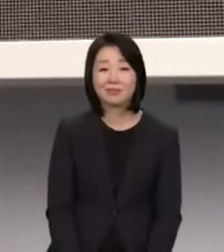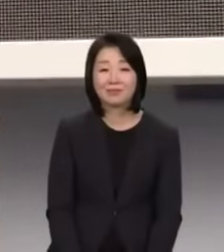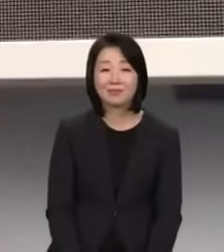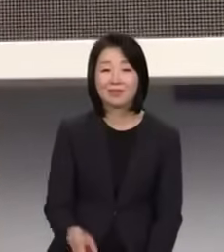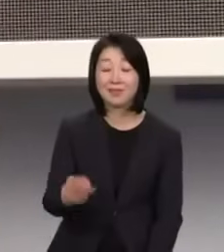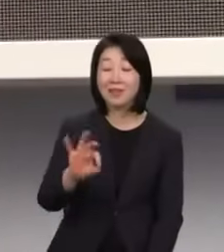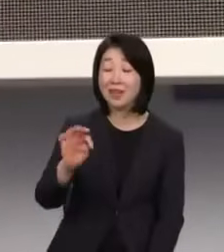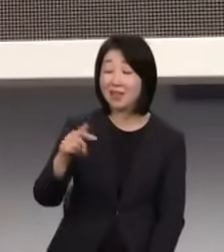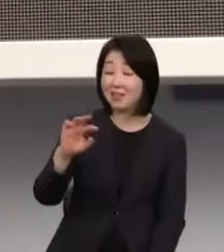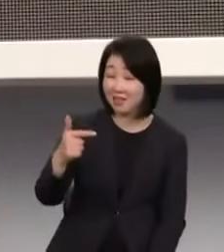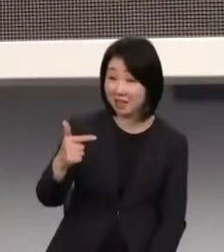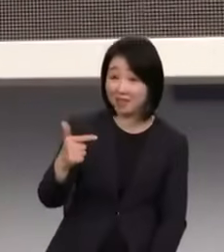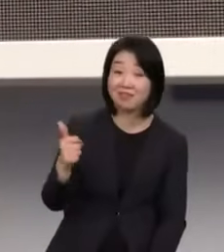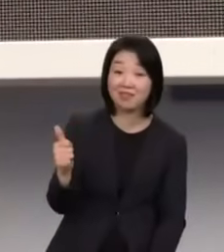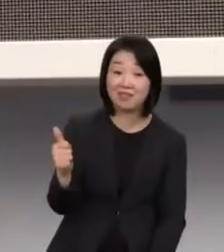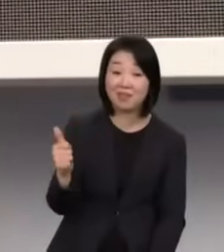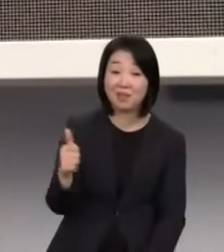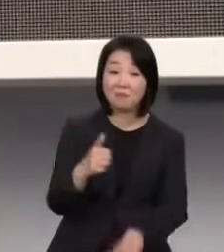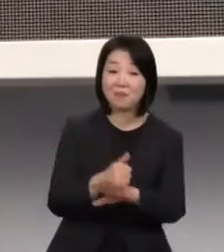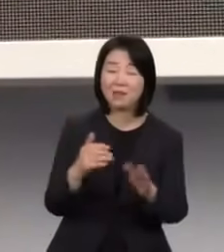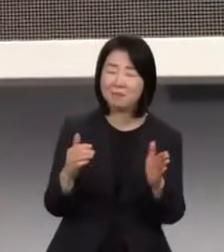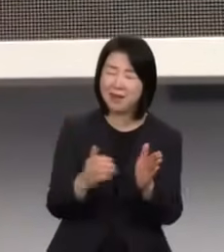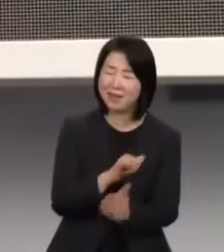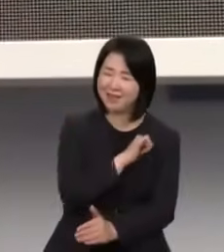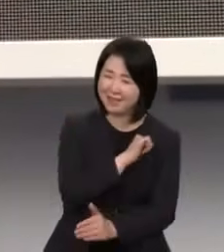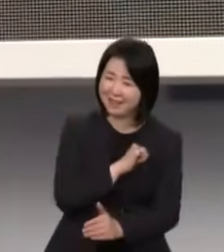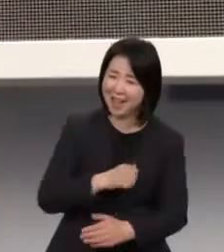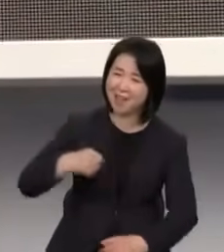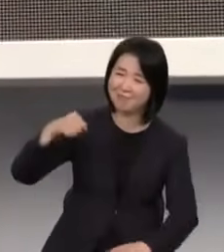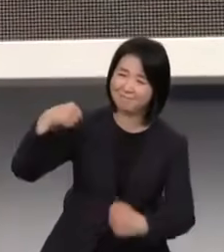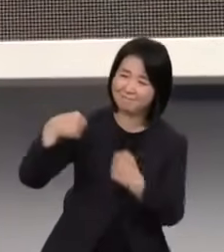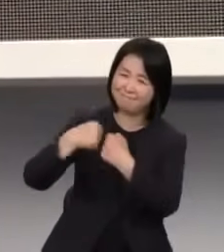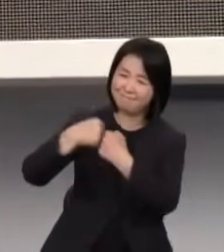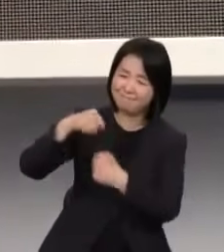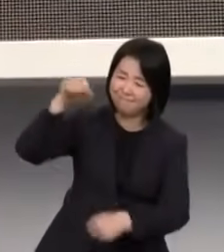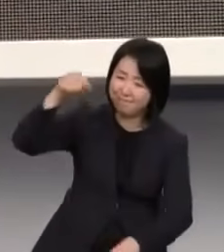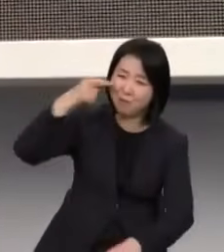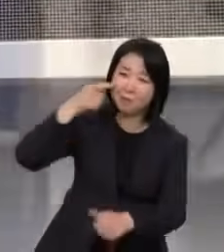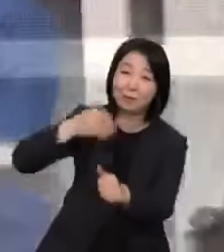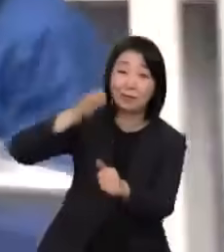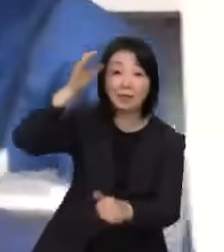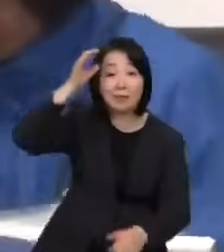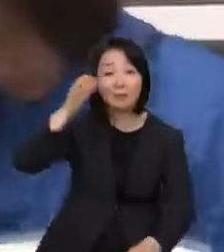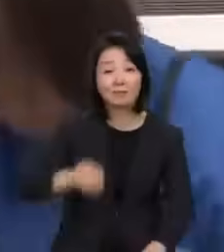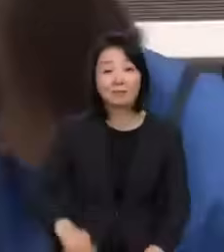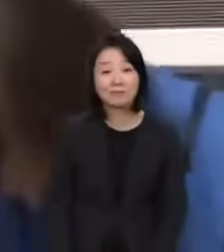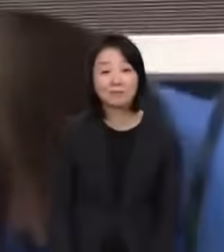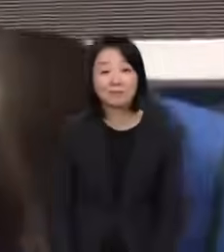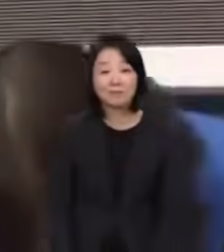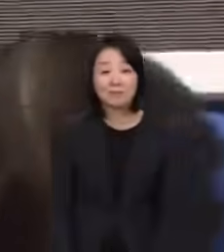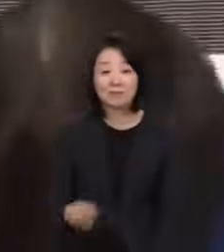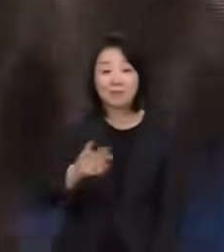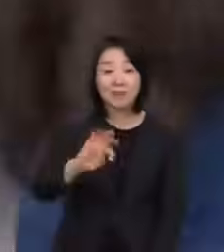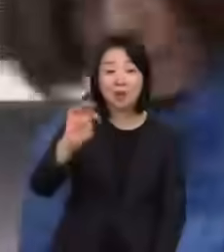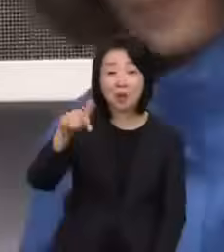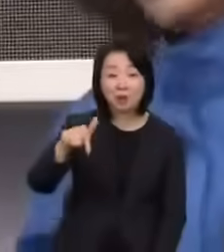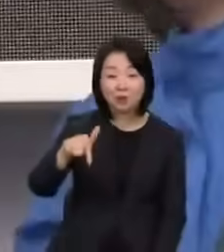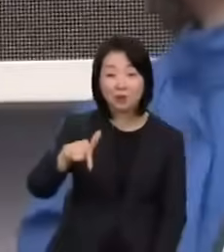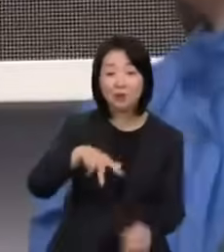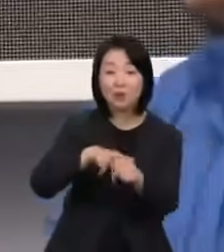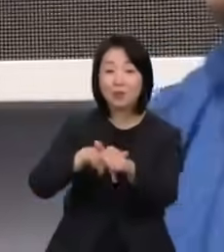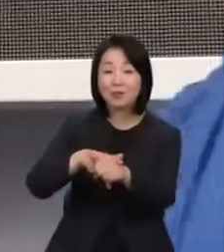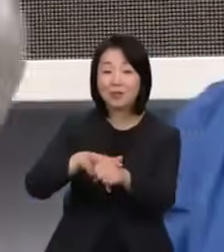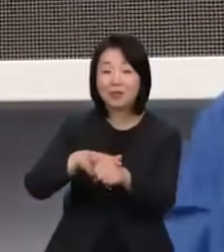장해찬 후보, 끝까지 잘 버텨보시기를 기대합니다. 네, 정현욱 후보님 다시 한번